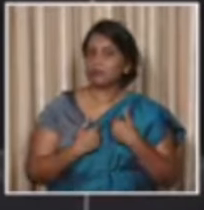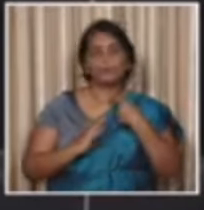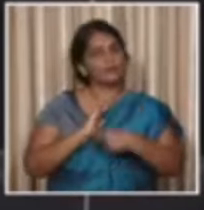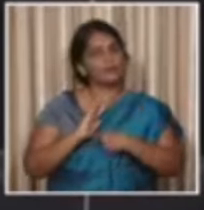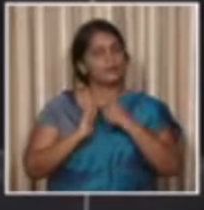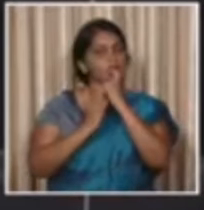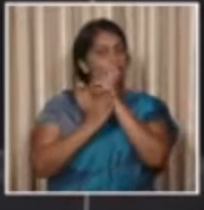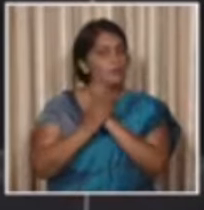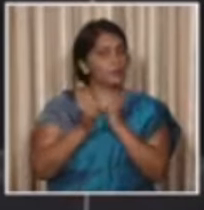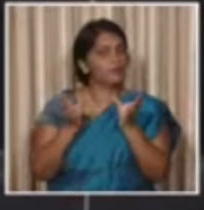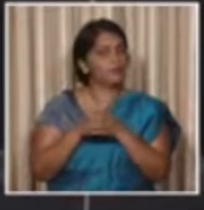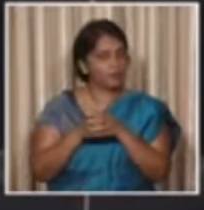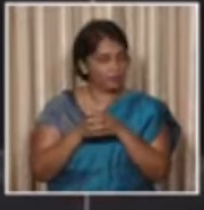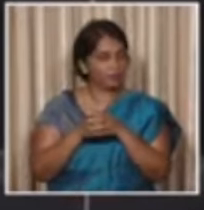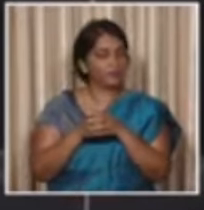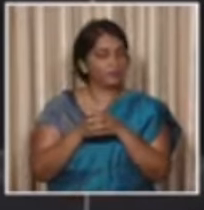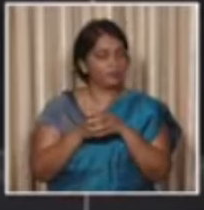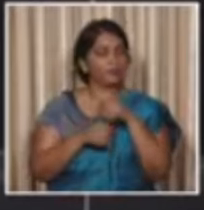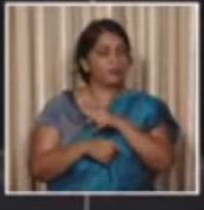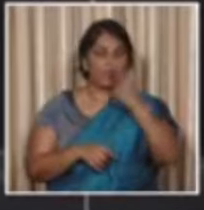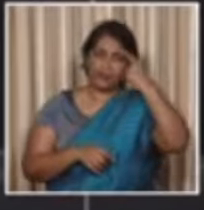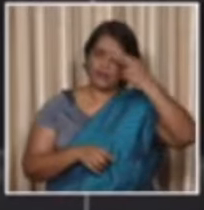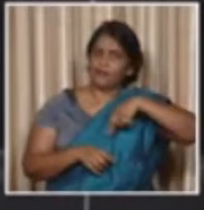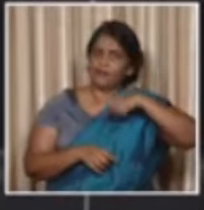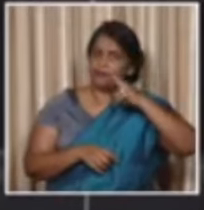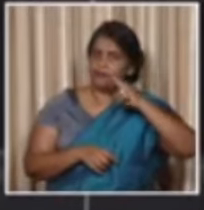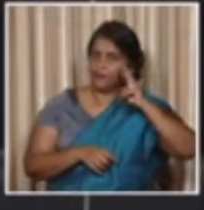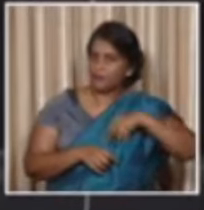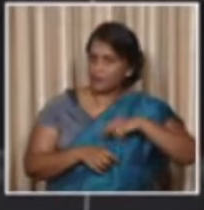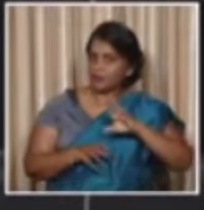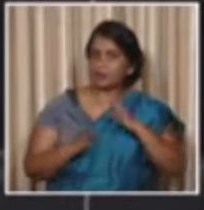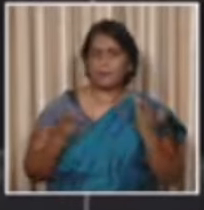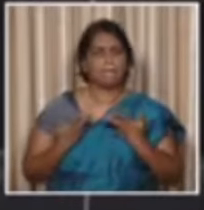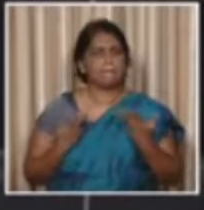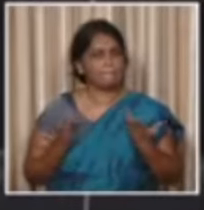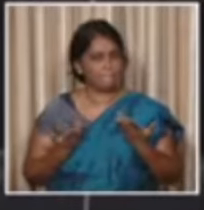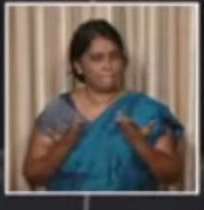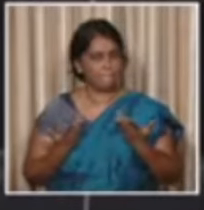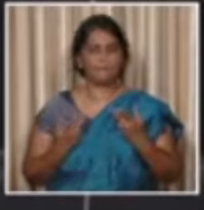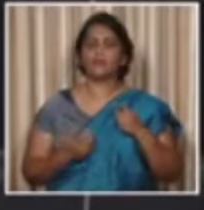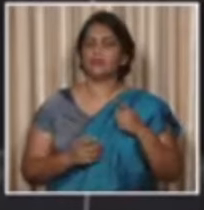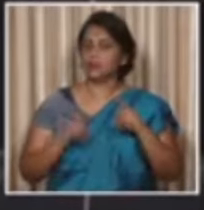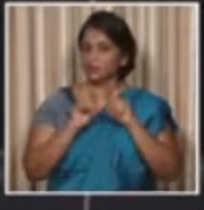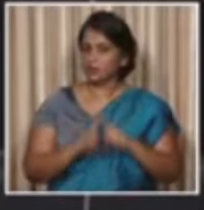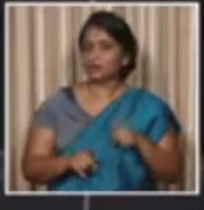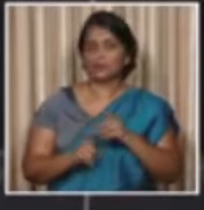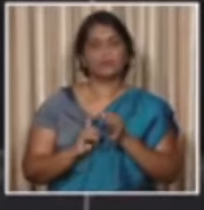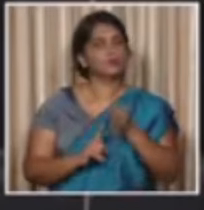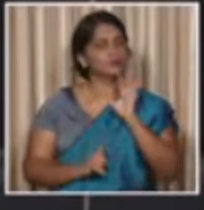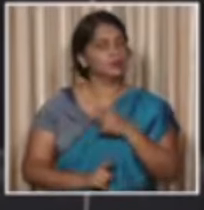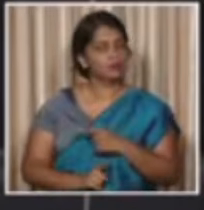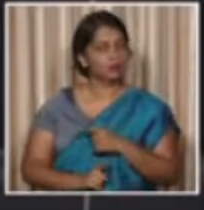රටේ ව්‍යවස්ථාදායක සභාව විශ්වාස කරන්නට බැරි ලෙස එහි